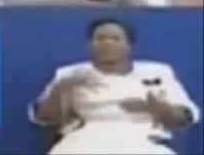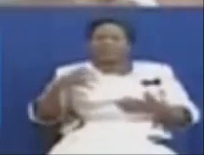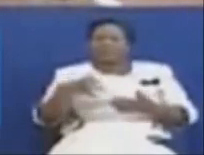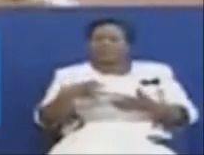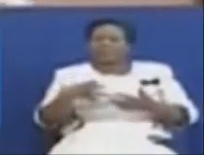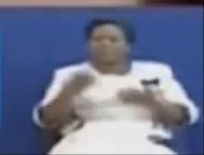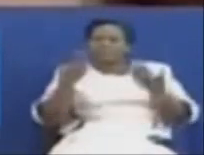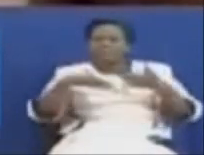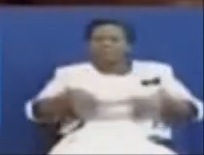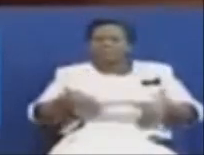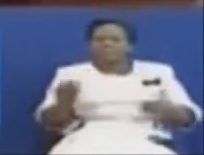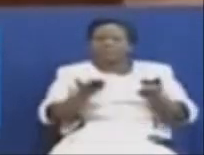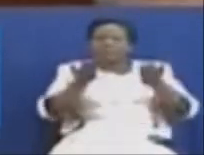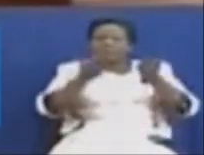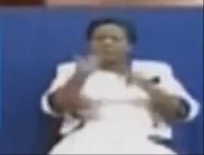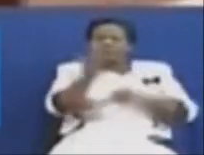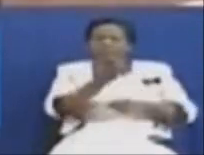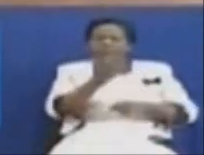kutoka 13 mpaka